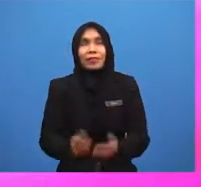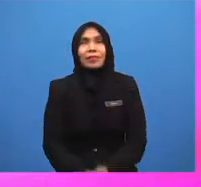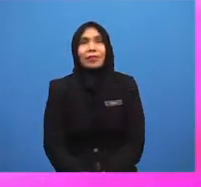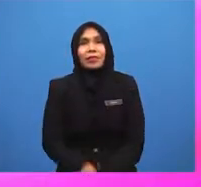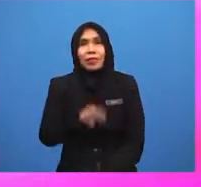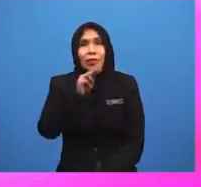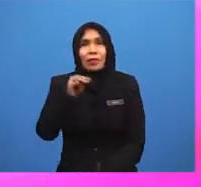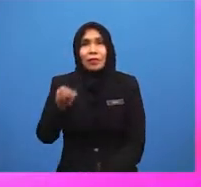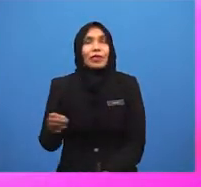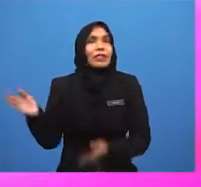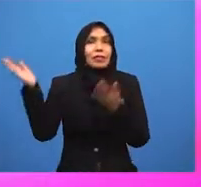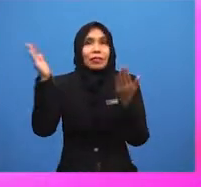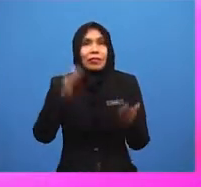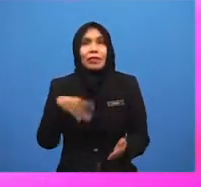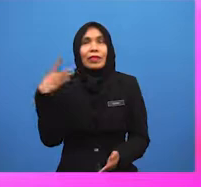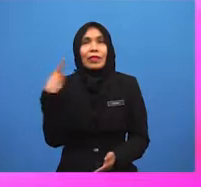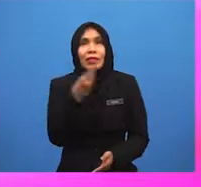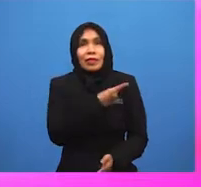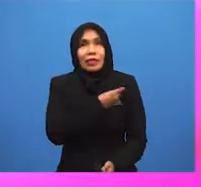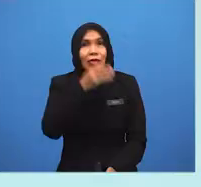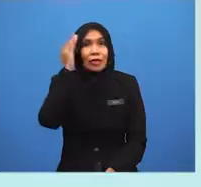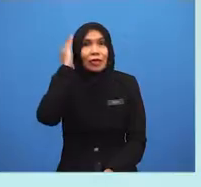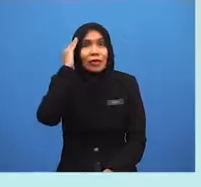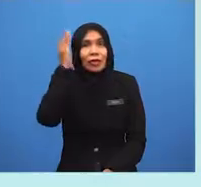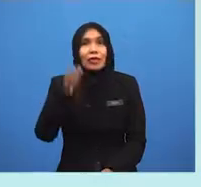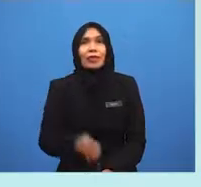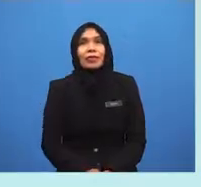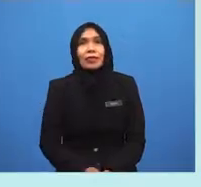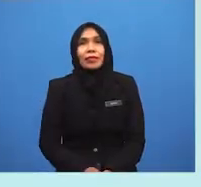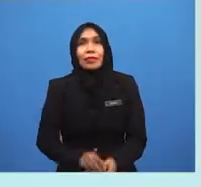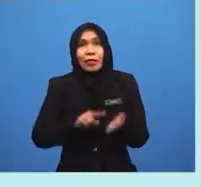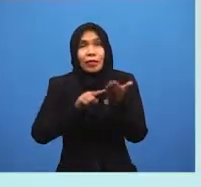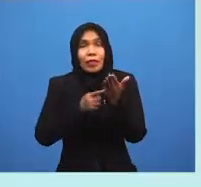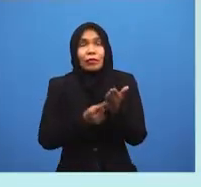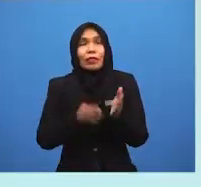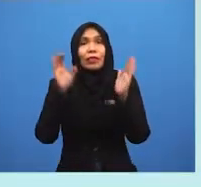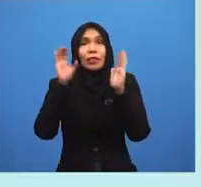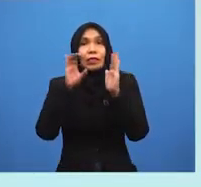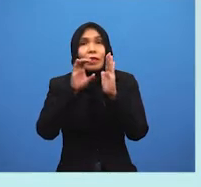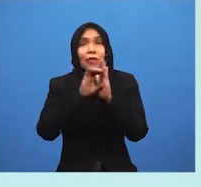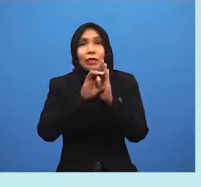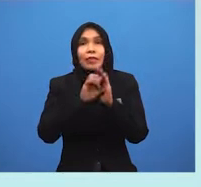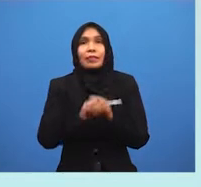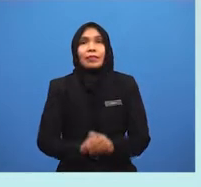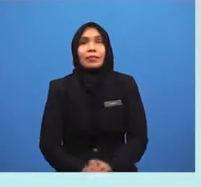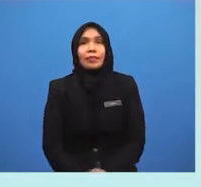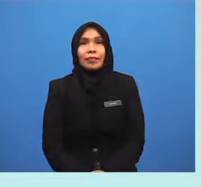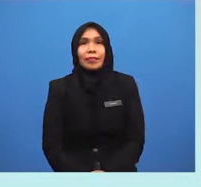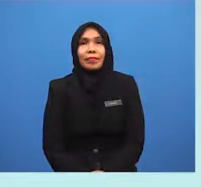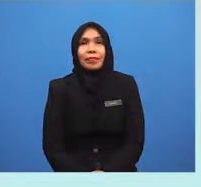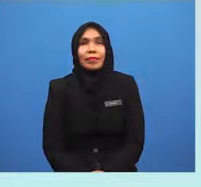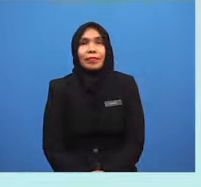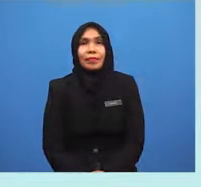Murid-murid, mari kita imbas kembali gambar situasi yang cikgu tunjukkan tadi.